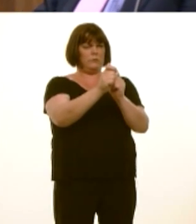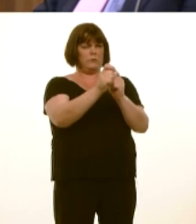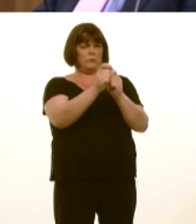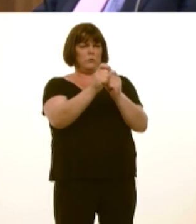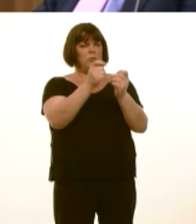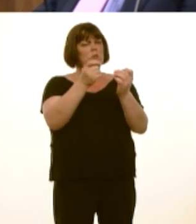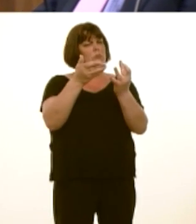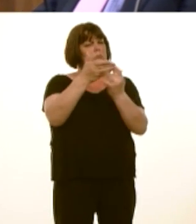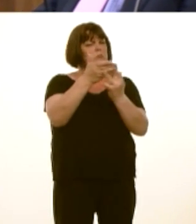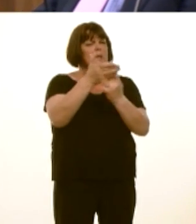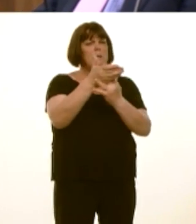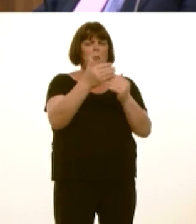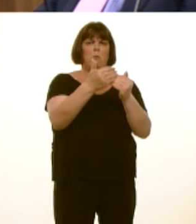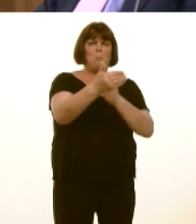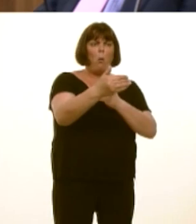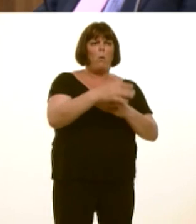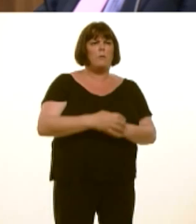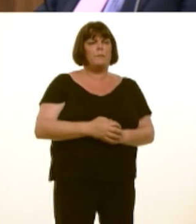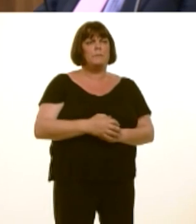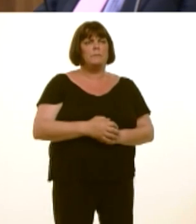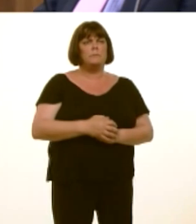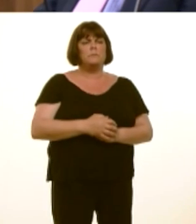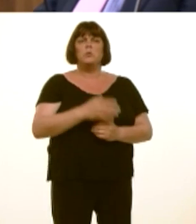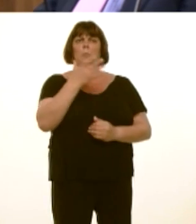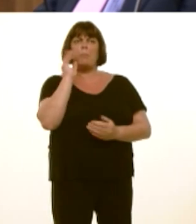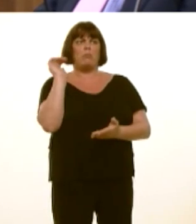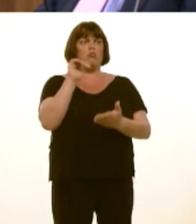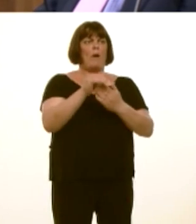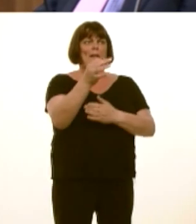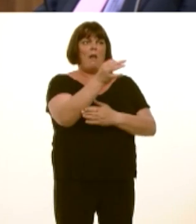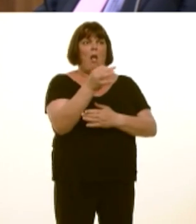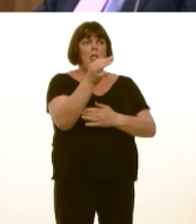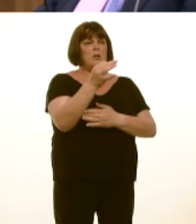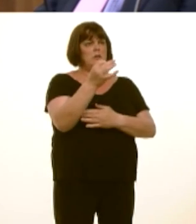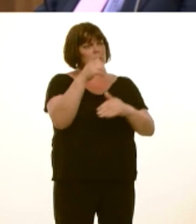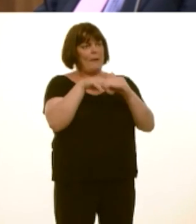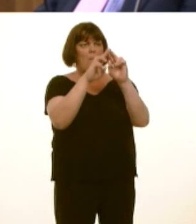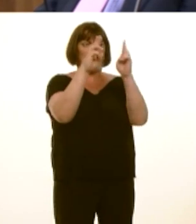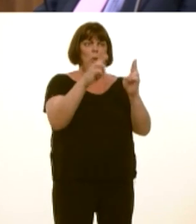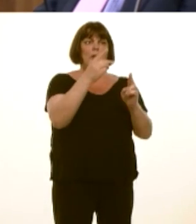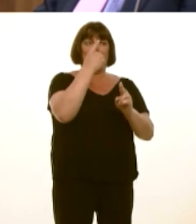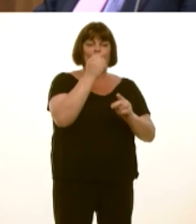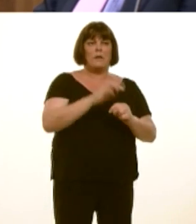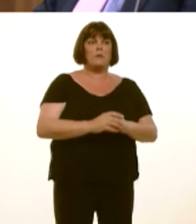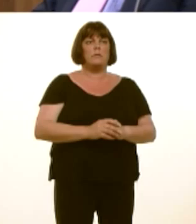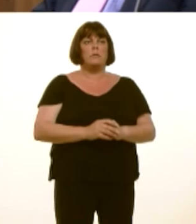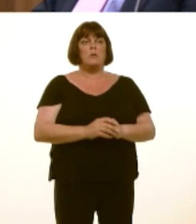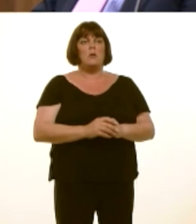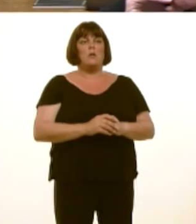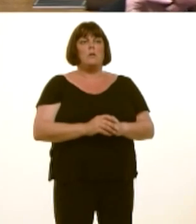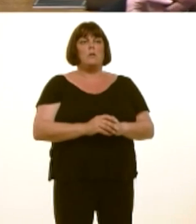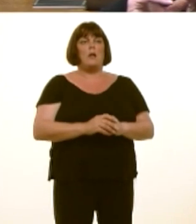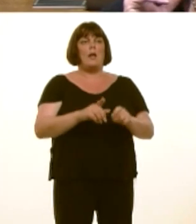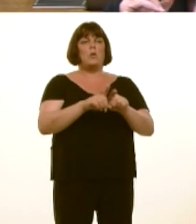Ynys. Ac wrth gwrs mae'r Ynys yn bwysig dros ben gyda Ynys Sgogwm hefyd ynglyn â'r bywyd adar sydd